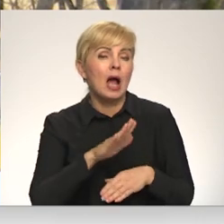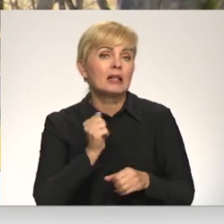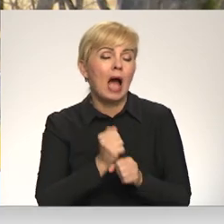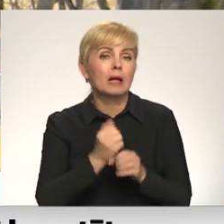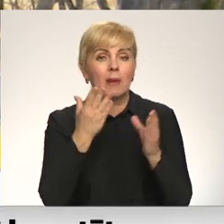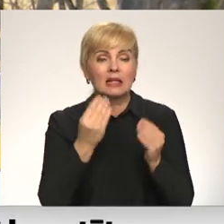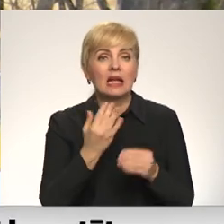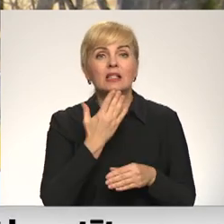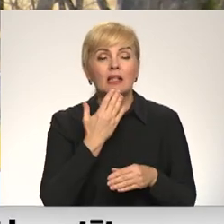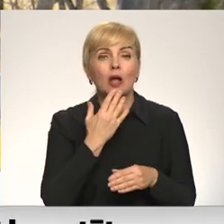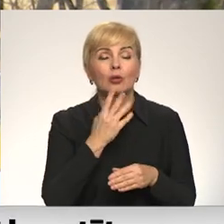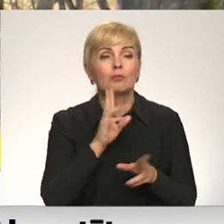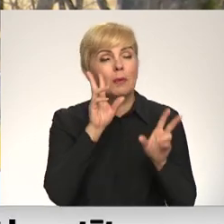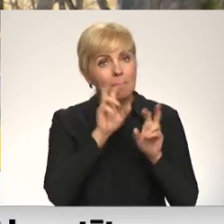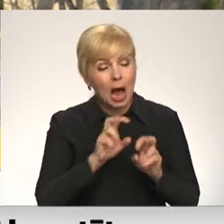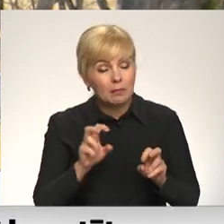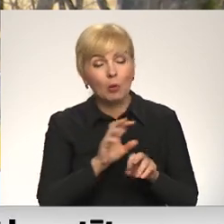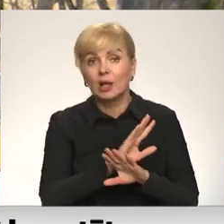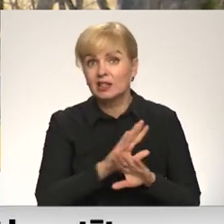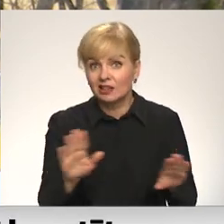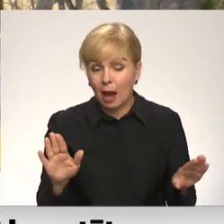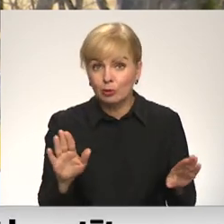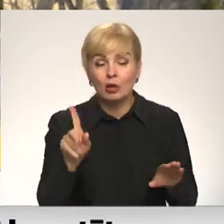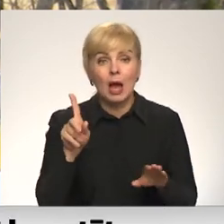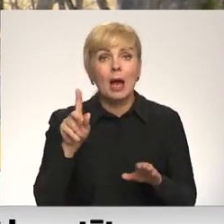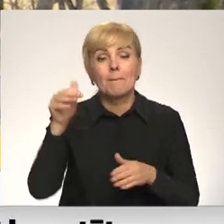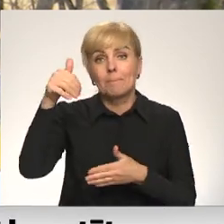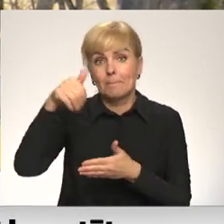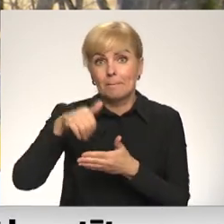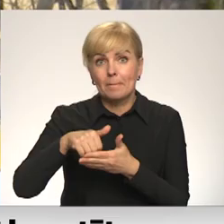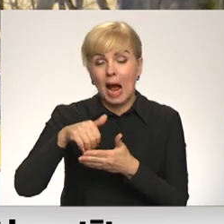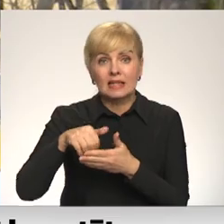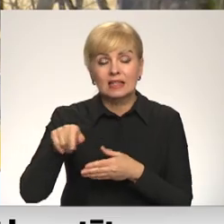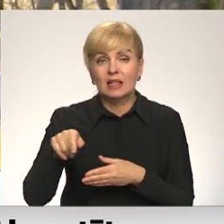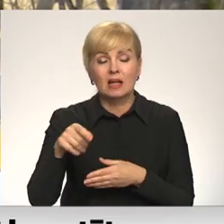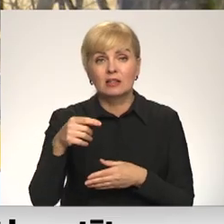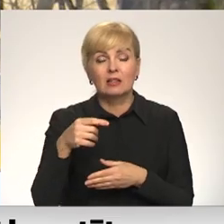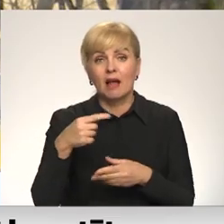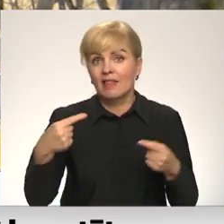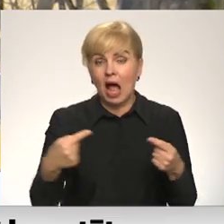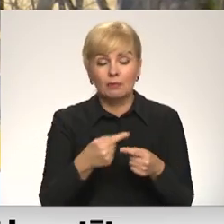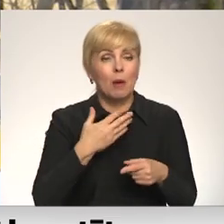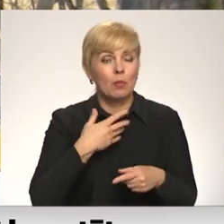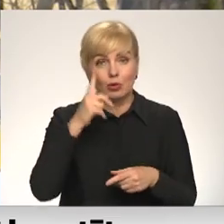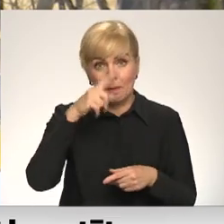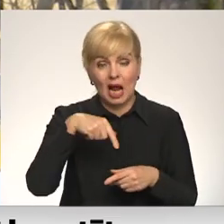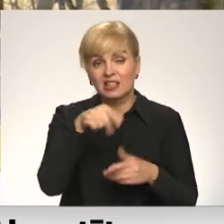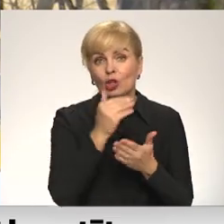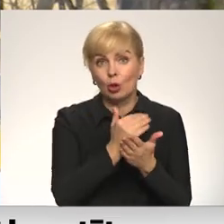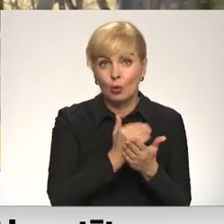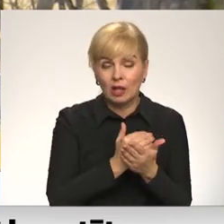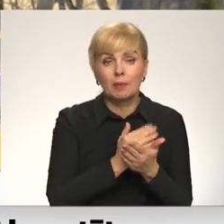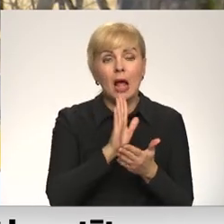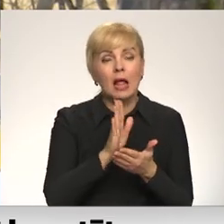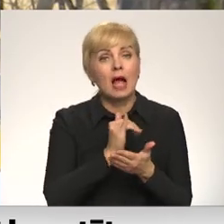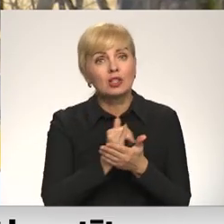datumam apsekos, un ja šī paskaste neatbildīs šim mūsu uzstādītajiem notiekumiem, lai, ka ja ir